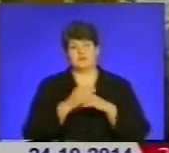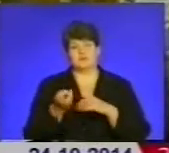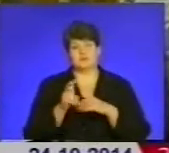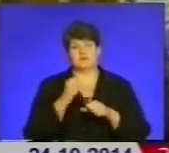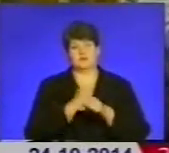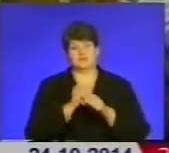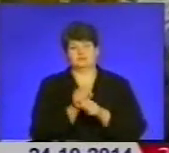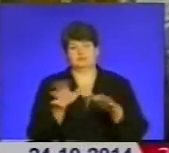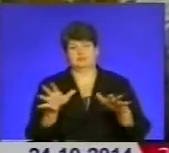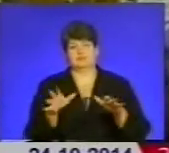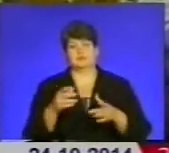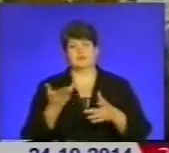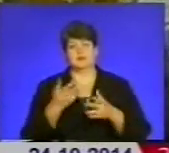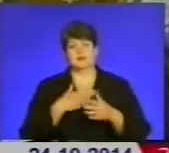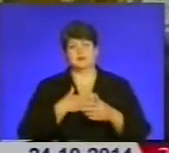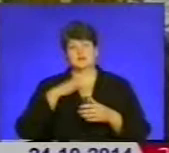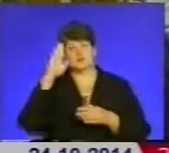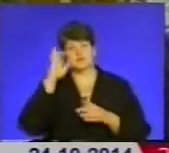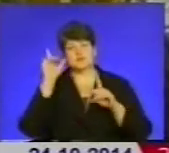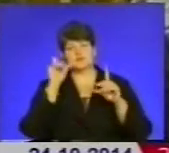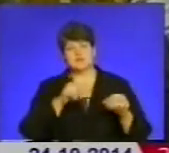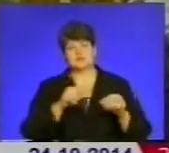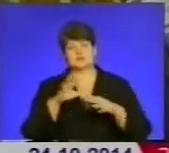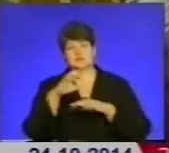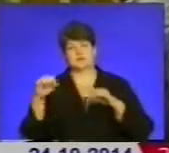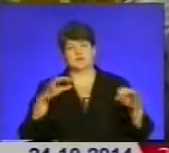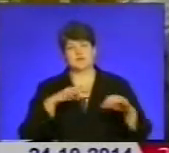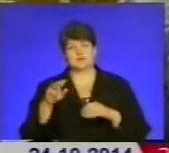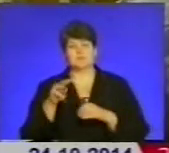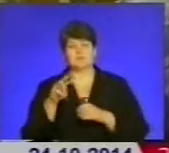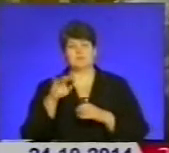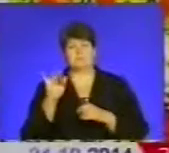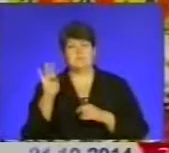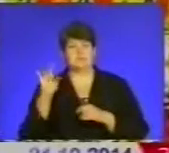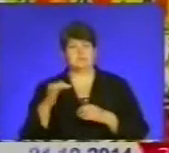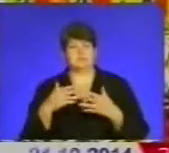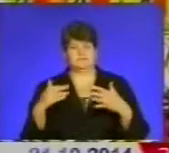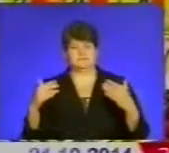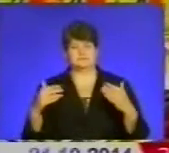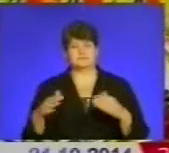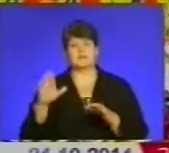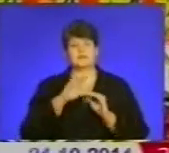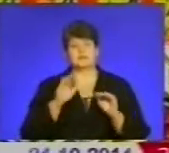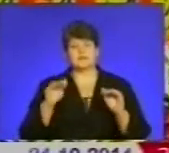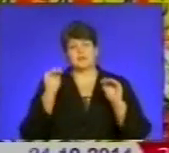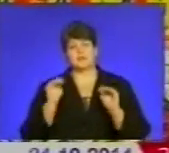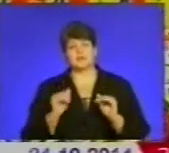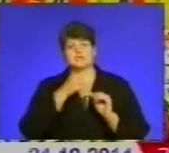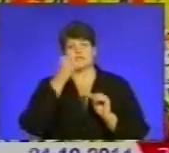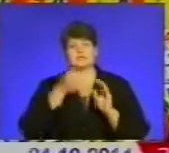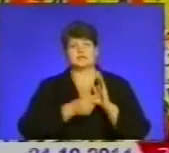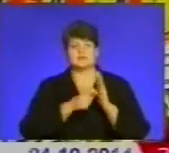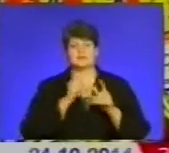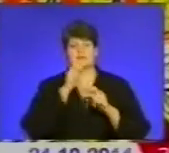звісно, хлопці їдуть, то все знімають, ті всі міни, то все. Всяке бувало. Учні молодших та старших класів подарували